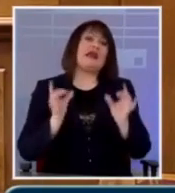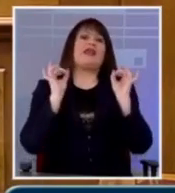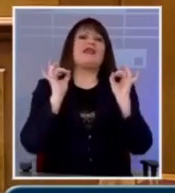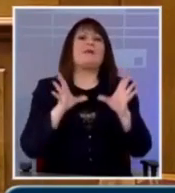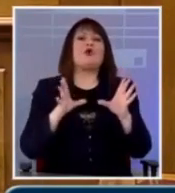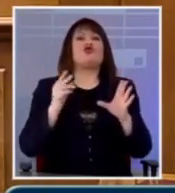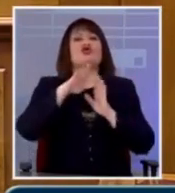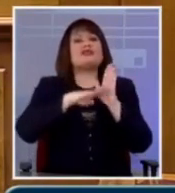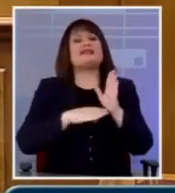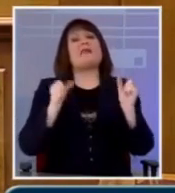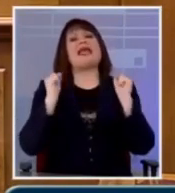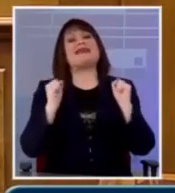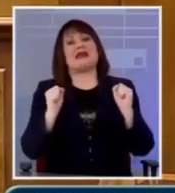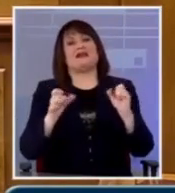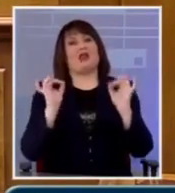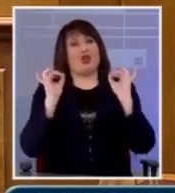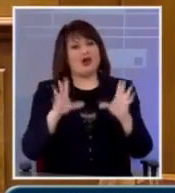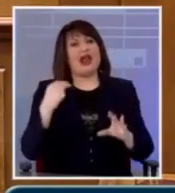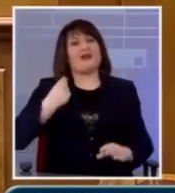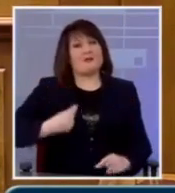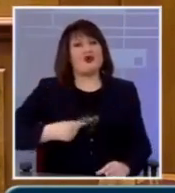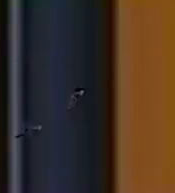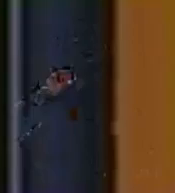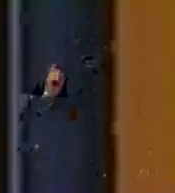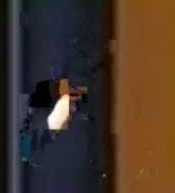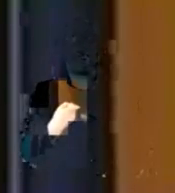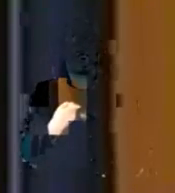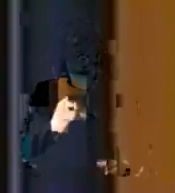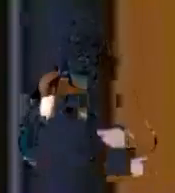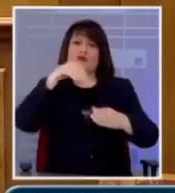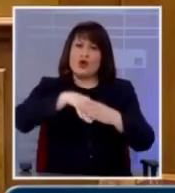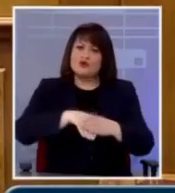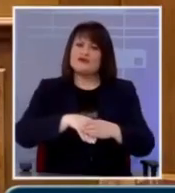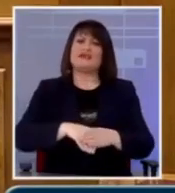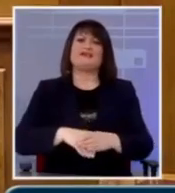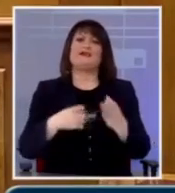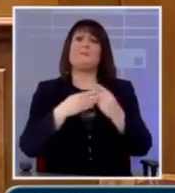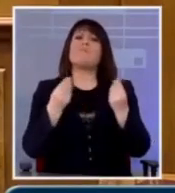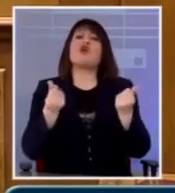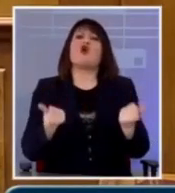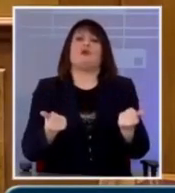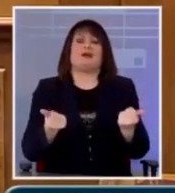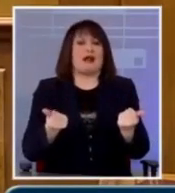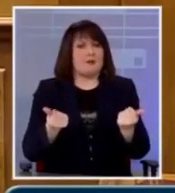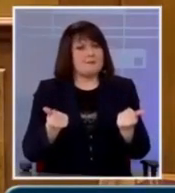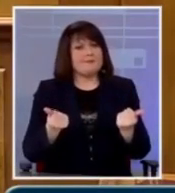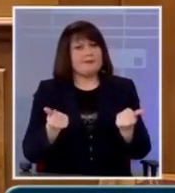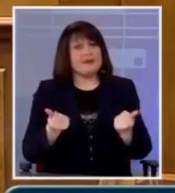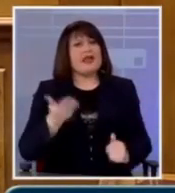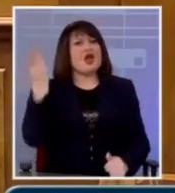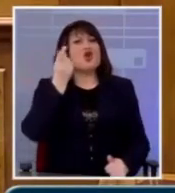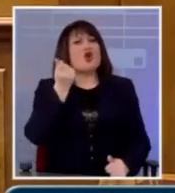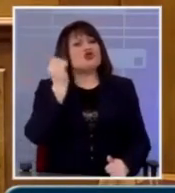συστήματος υγείας, ισότιμης πρόσβασης και καθολικής κάλυψης, με υψηλή ποιότητα παρεχόμενων υπηρεσιών και ελεγχόμενο